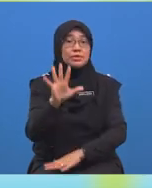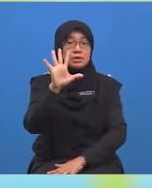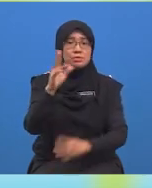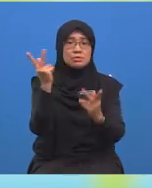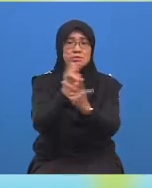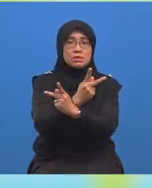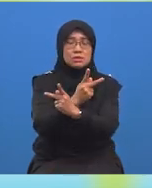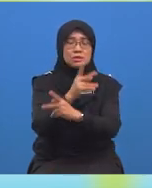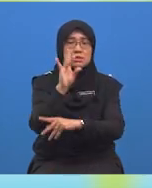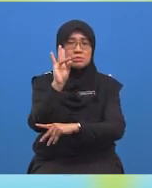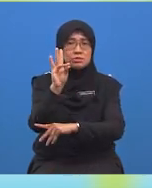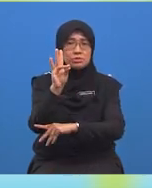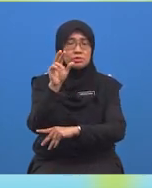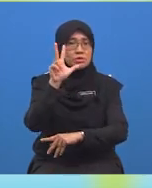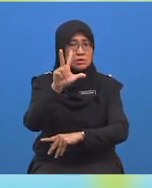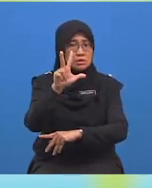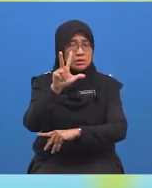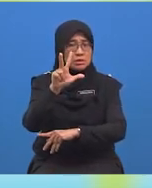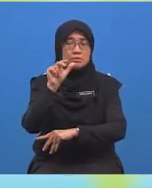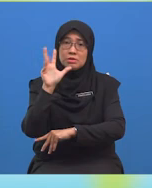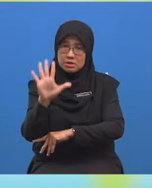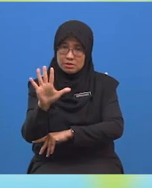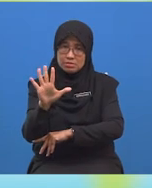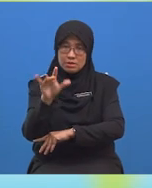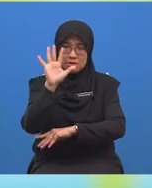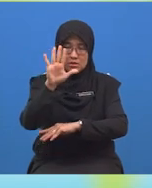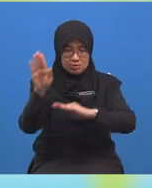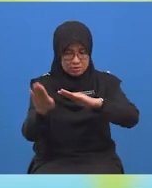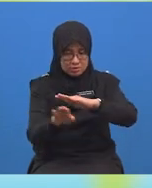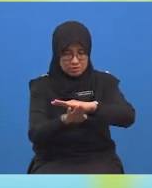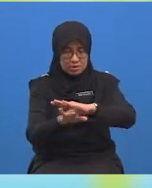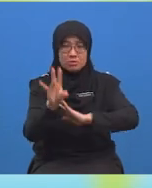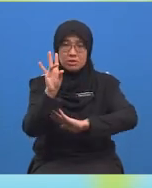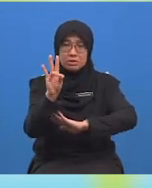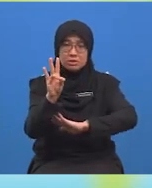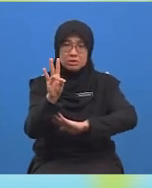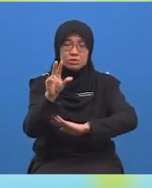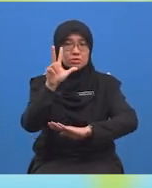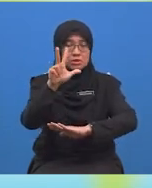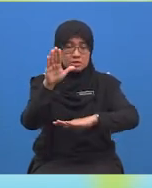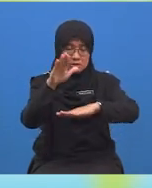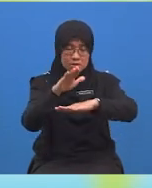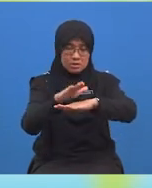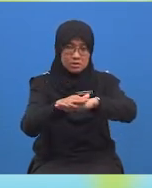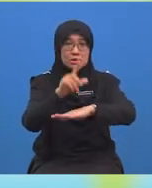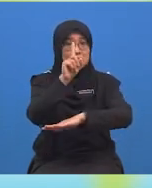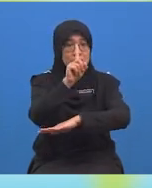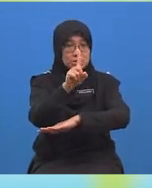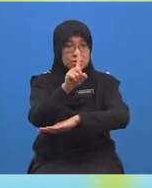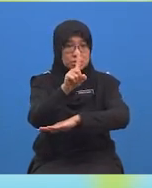5 darab 7 sama dengan 35. 5 di bawah 7 dan 3 di atas